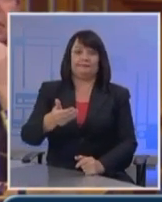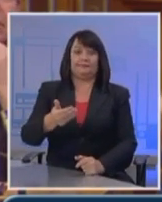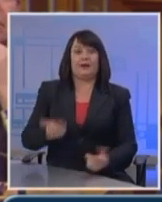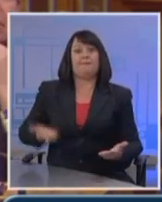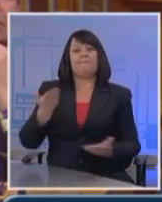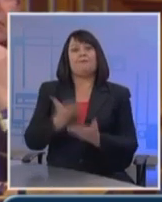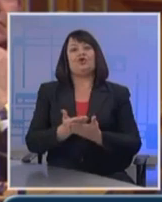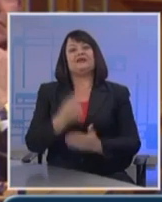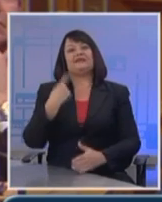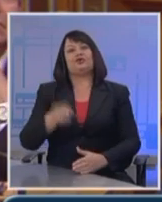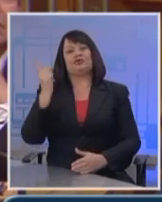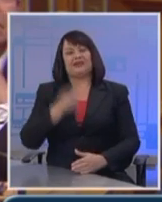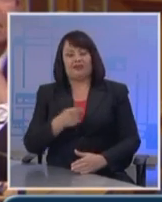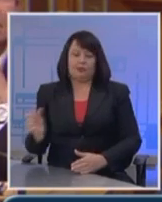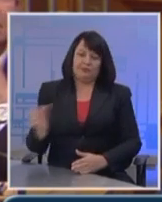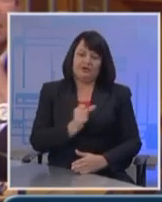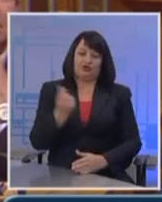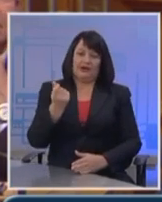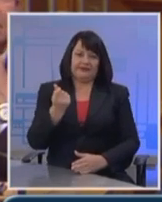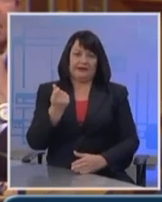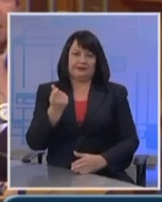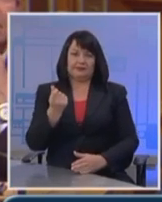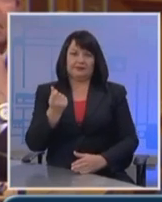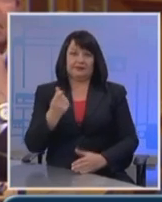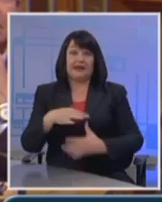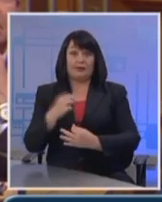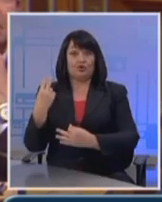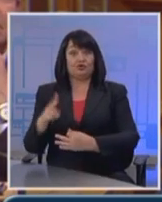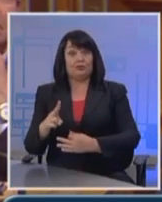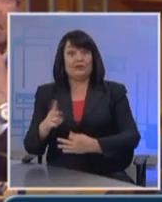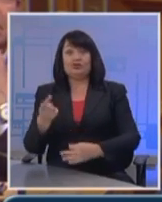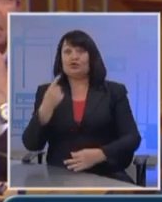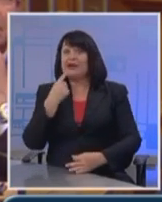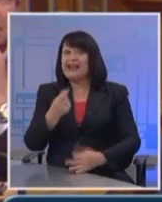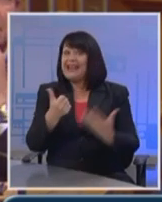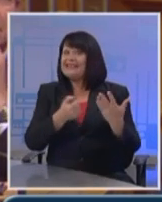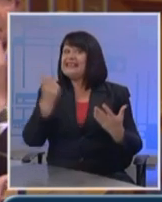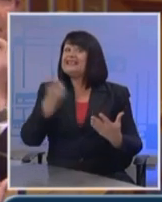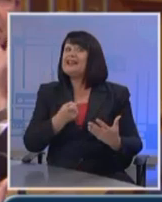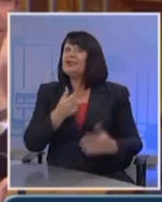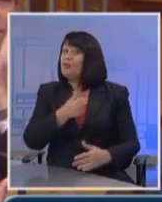για το 100%, ενώ μαθαίνω ότι οι εκπρόσωποι σας μιλούν για το 60%.